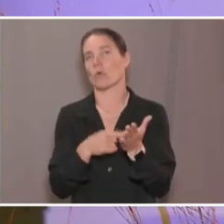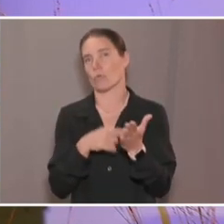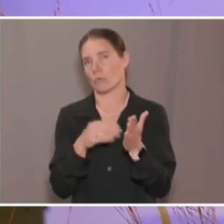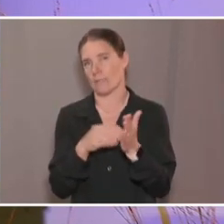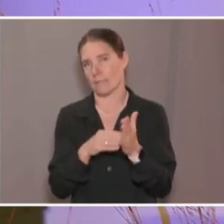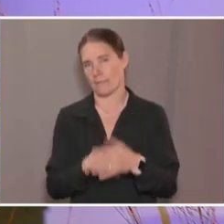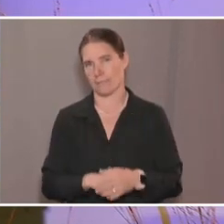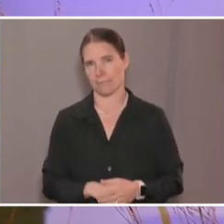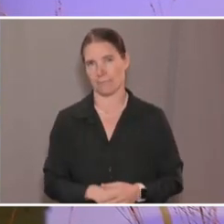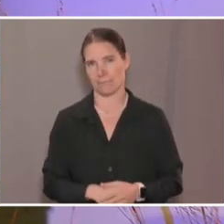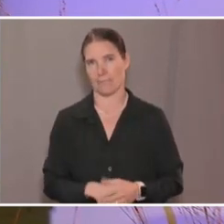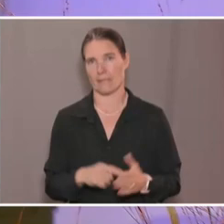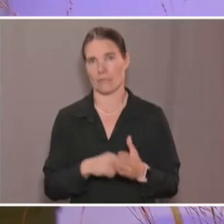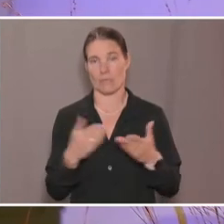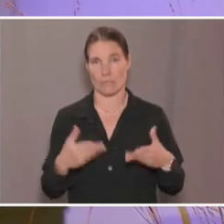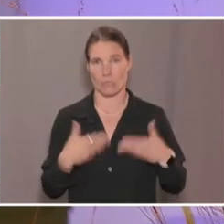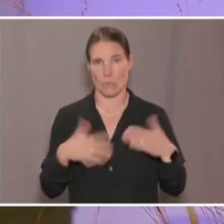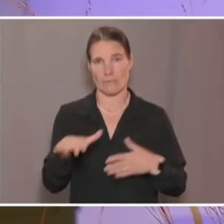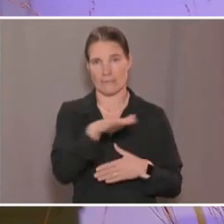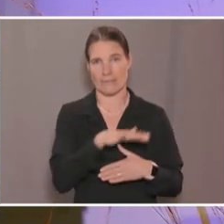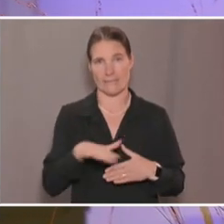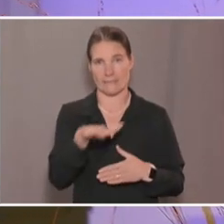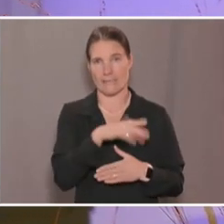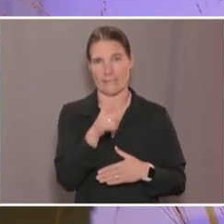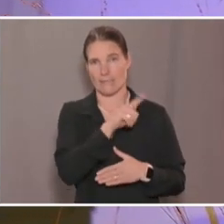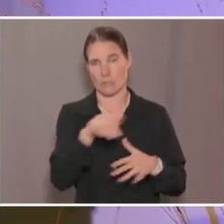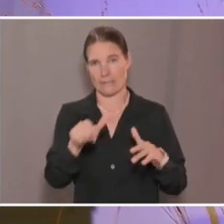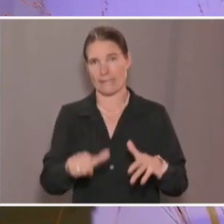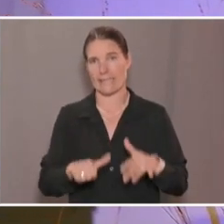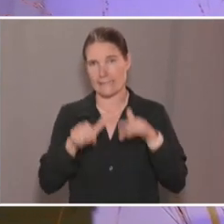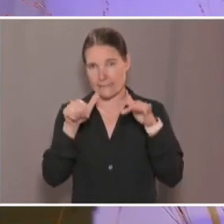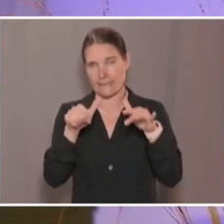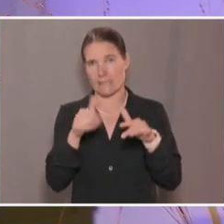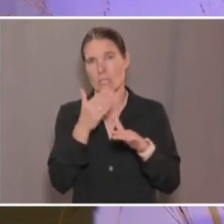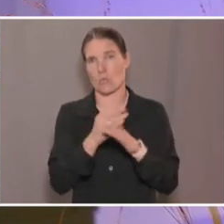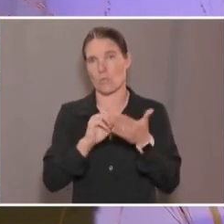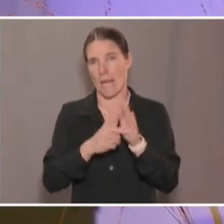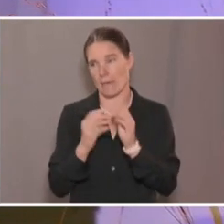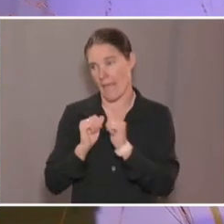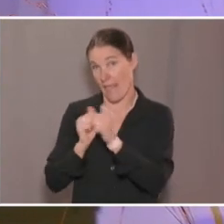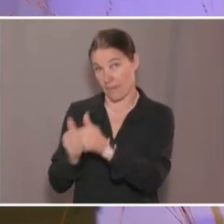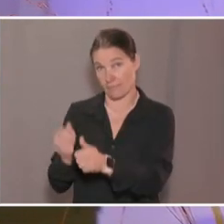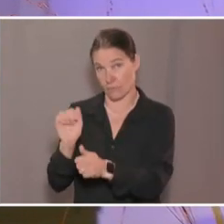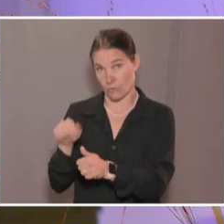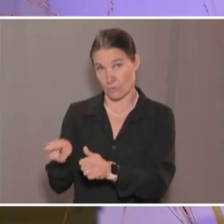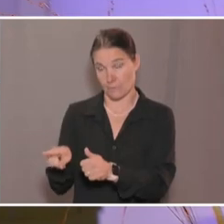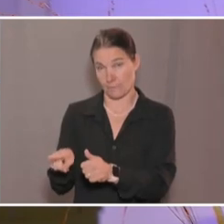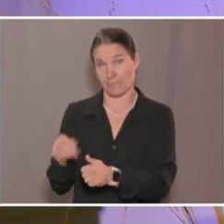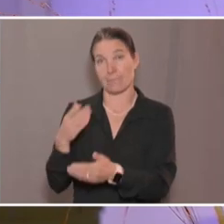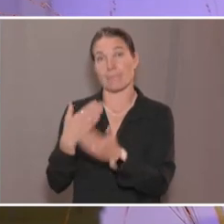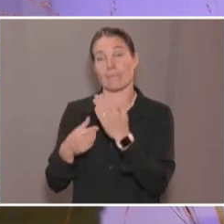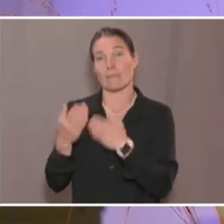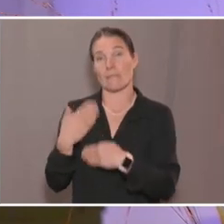sich. Und deshalb waren wir froh, dass das Land Ende 2016 schon einmal aushelfen konnte, als es